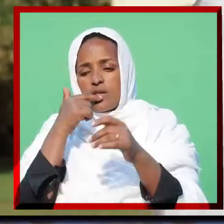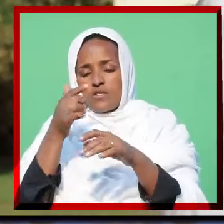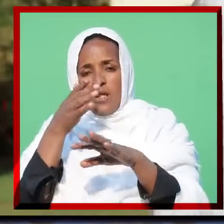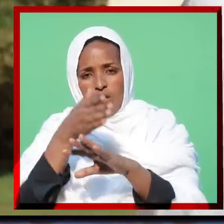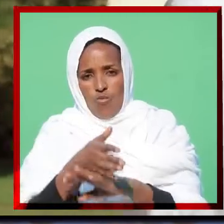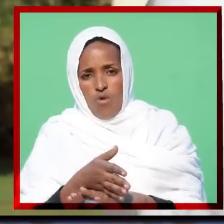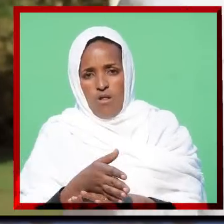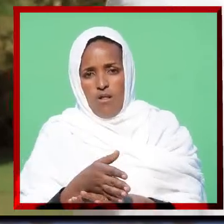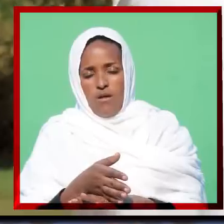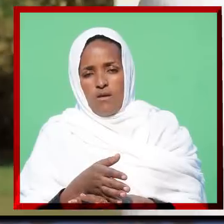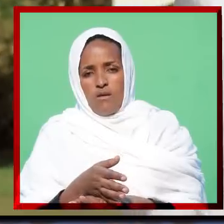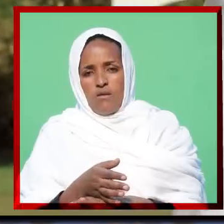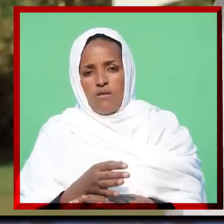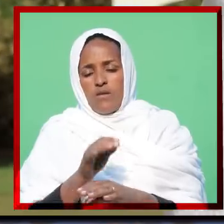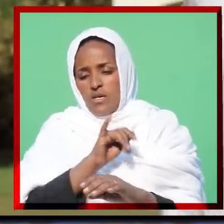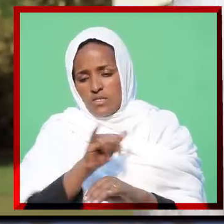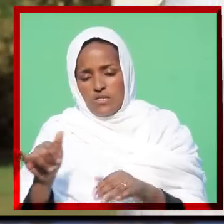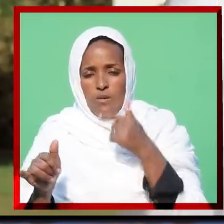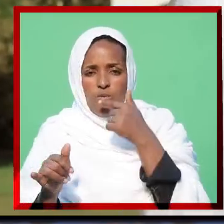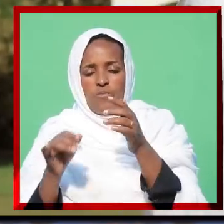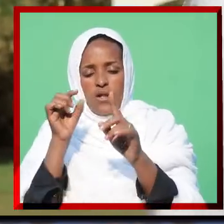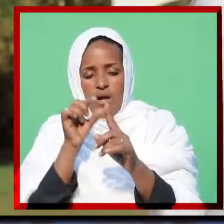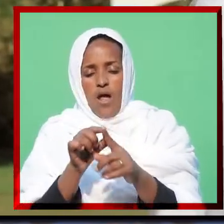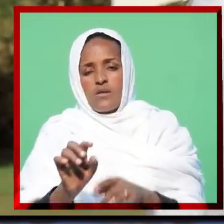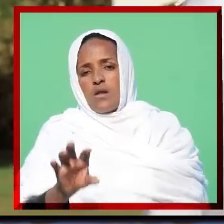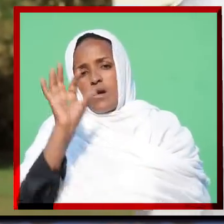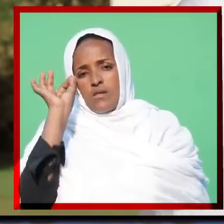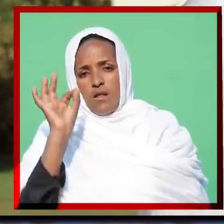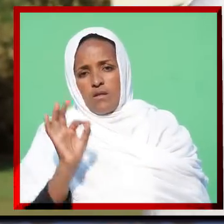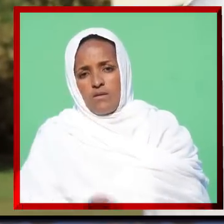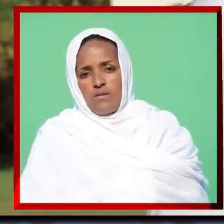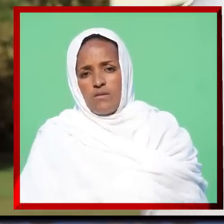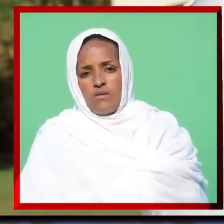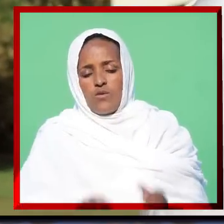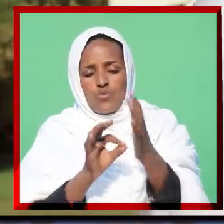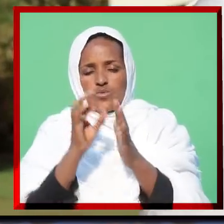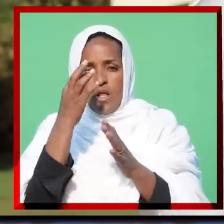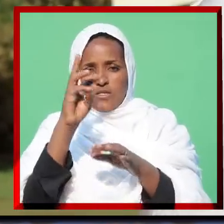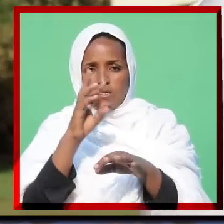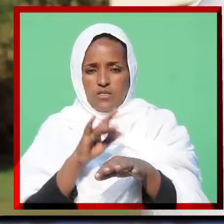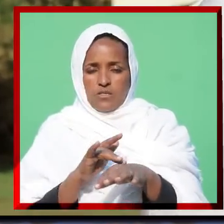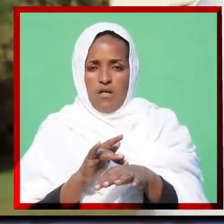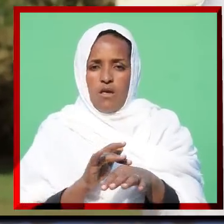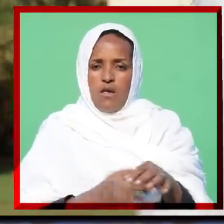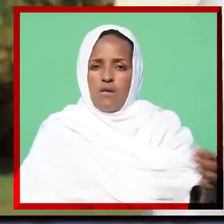በኋላ እንዲህ የሚል ቃል እናገኛለን። ቁጥር 16 ላይ